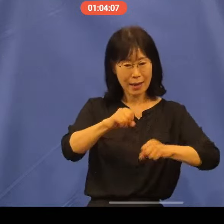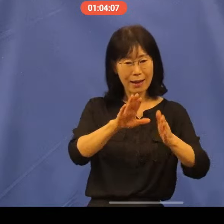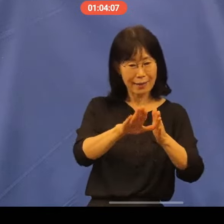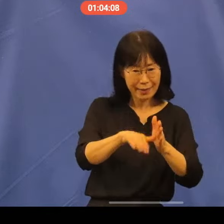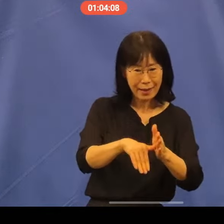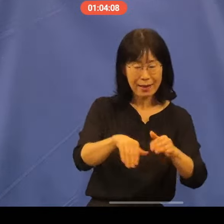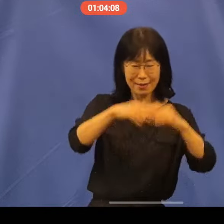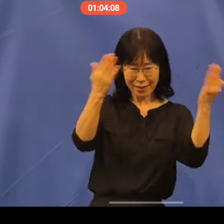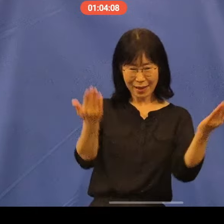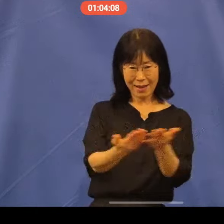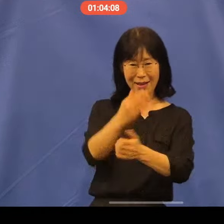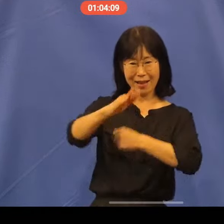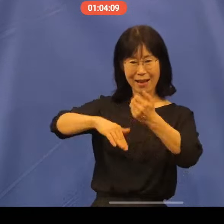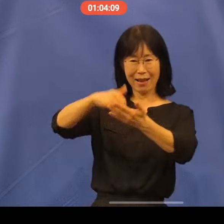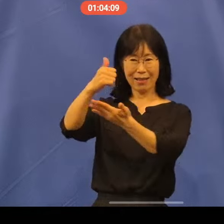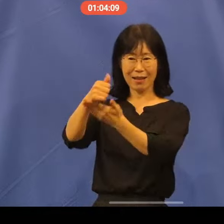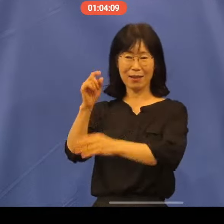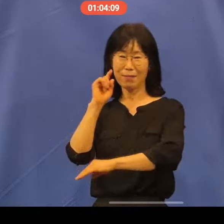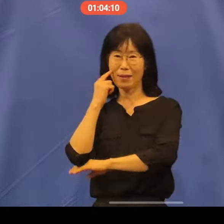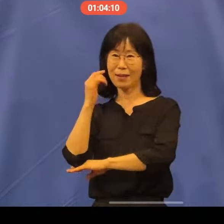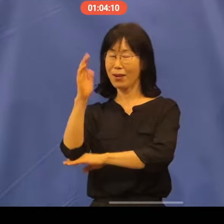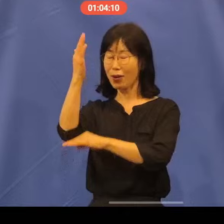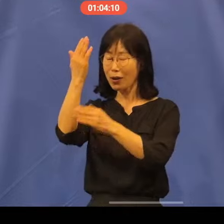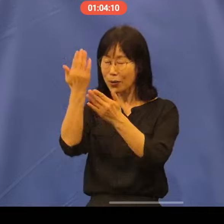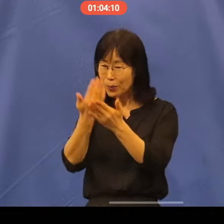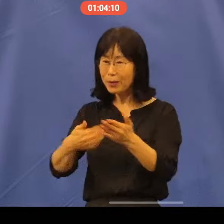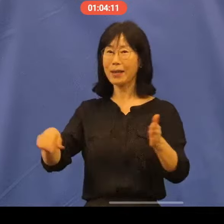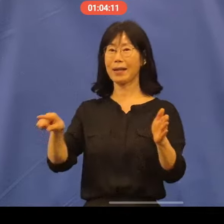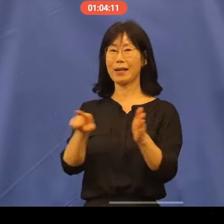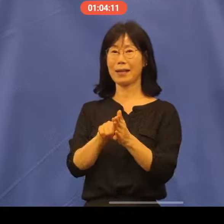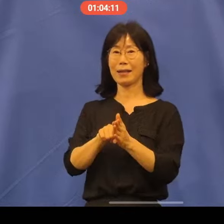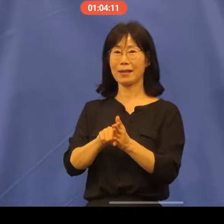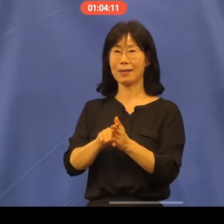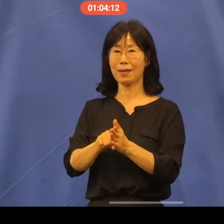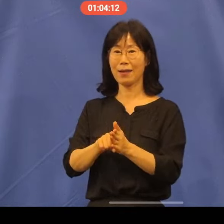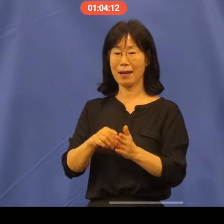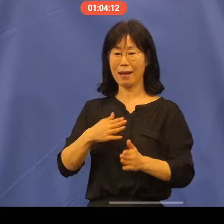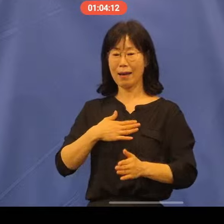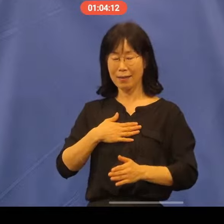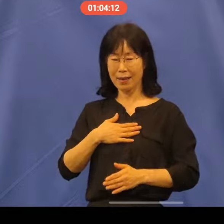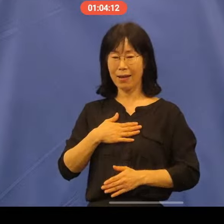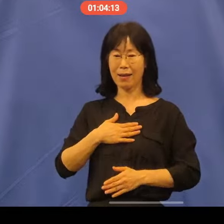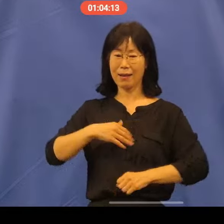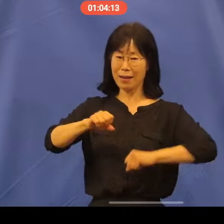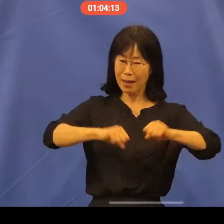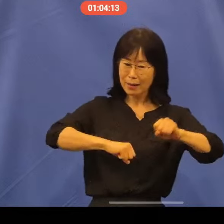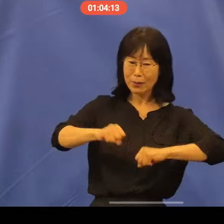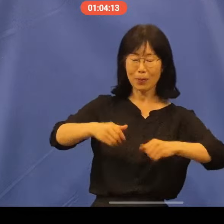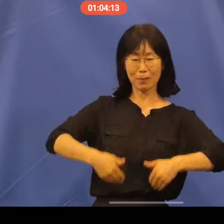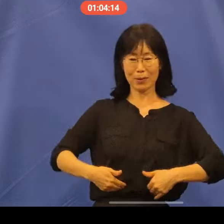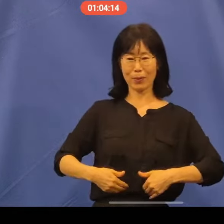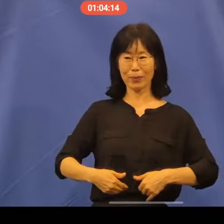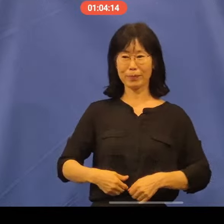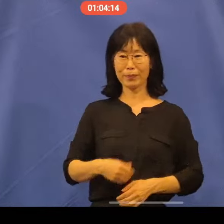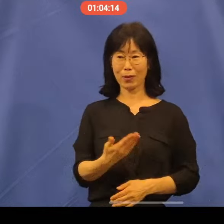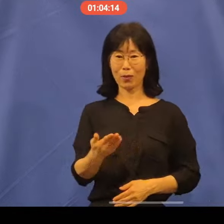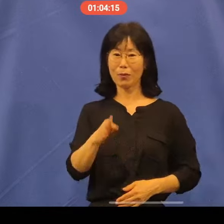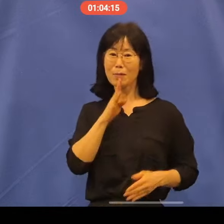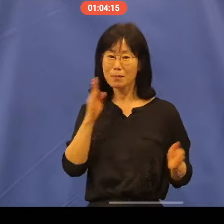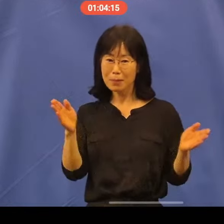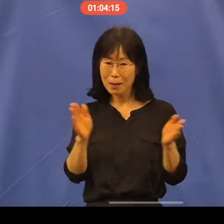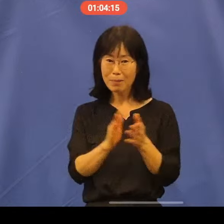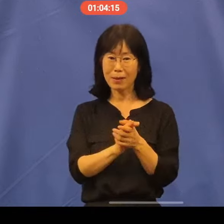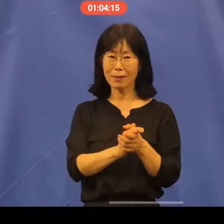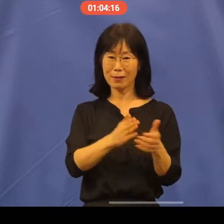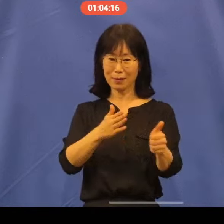주부들이 음식을 할 때 힘들고 피곤하고 하지만 짜증내지 말고 하나님의 영광을 위하여. 아멘. 쉴 때도